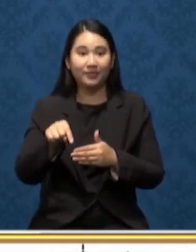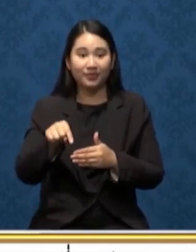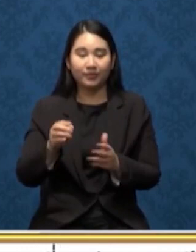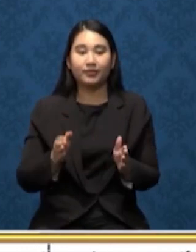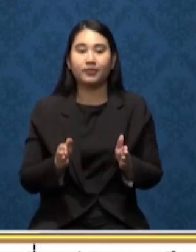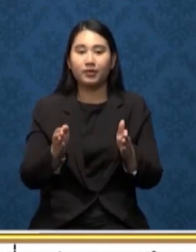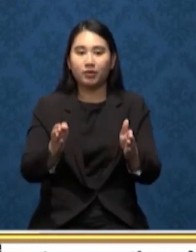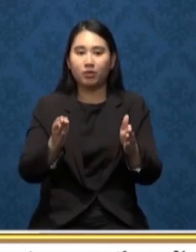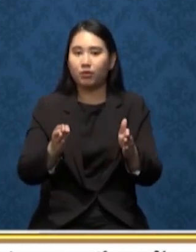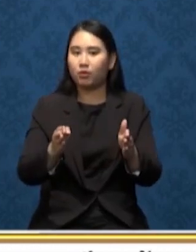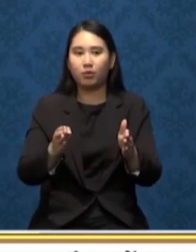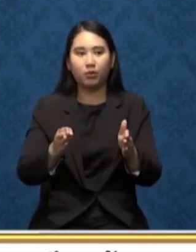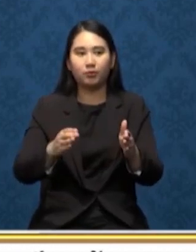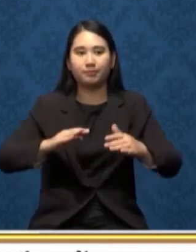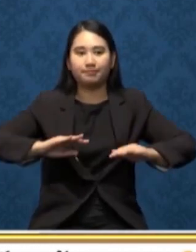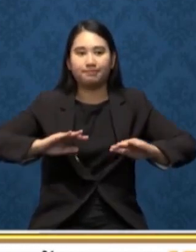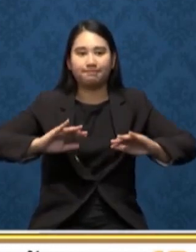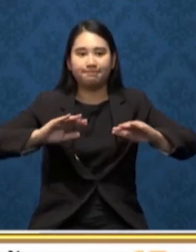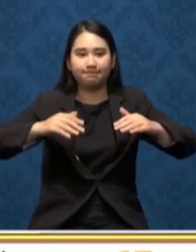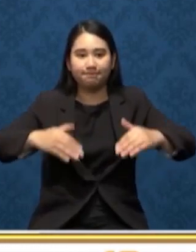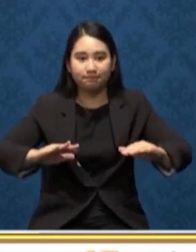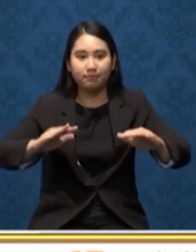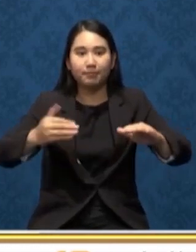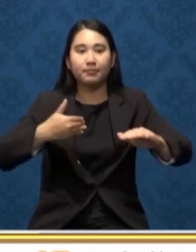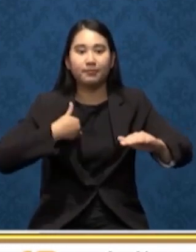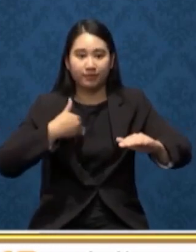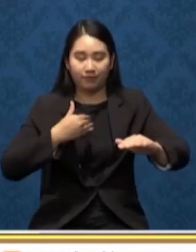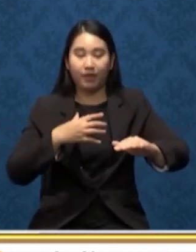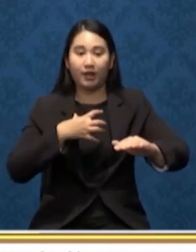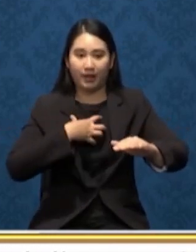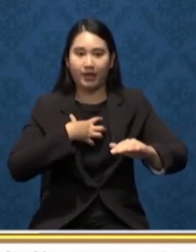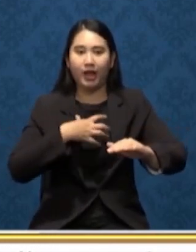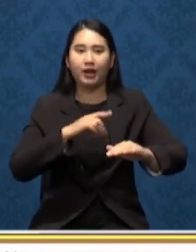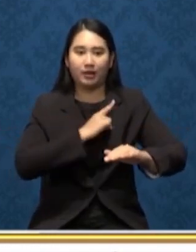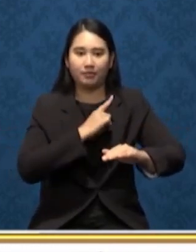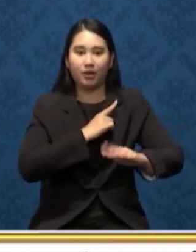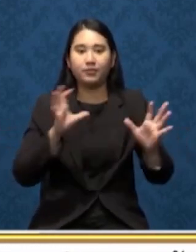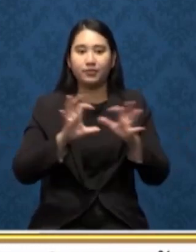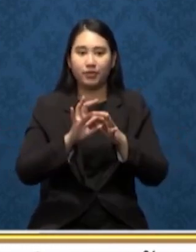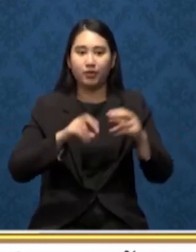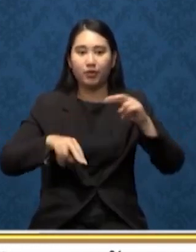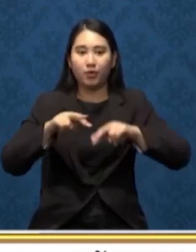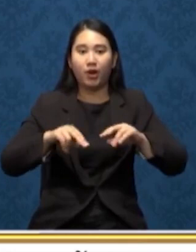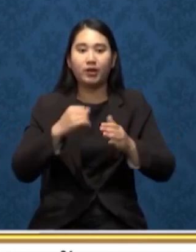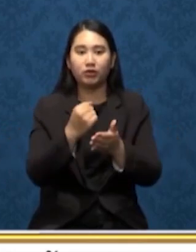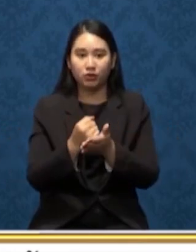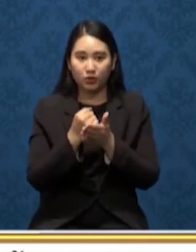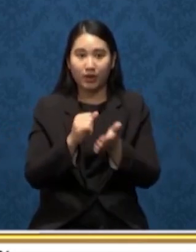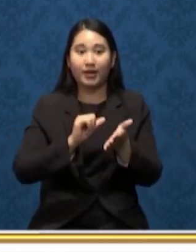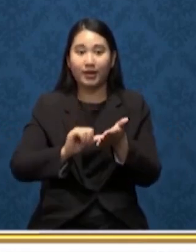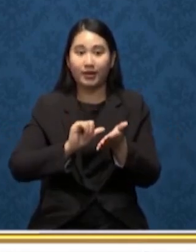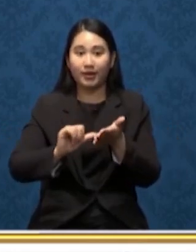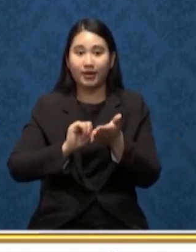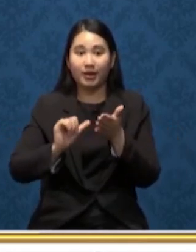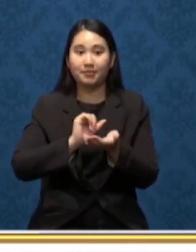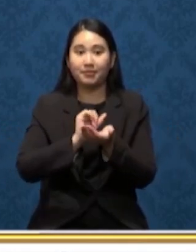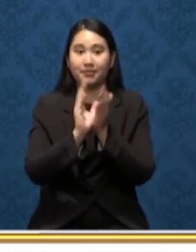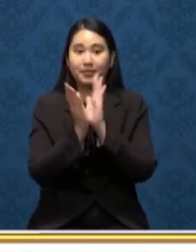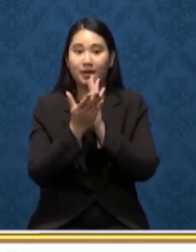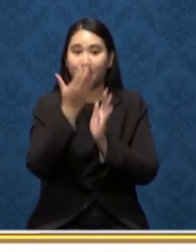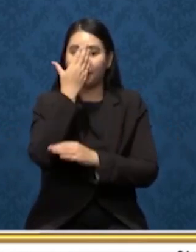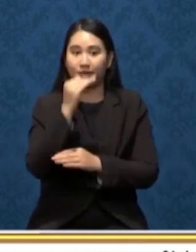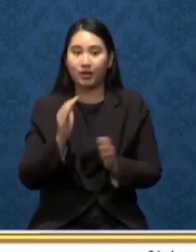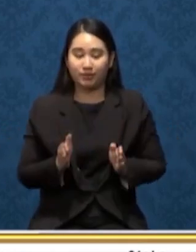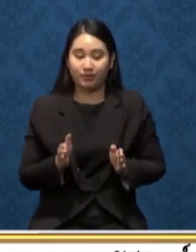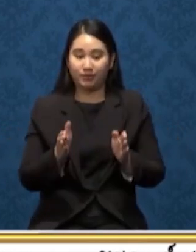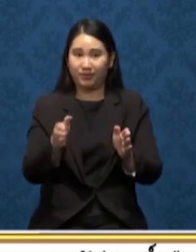โทรมครับต้องการให้หน่วยงานที่เกี่ยวข้องเข้ามาปรับปรุงดูแลช่วยเหลือพี่น้องประชาชนครับเพราะว่าถนนเส้นนี้ยังไม่ได้รับการดูแล